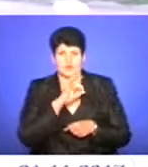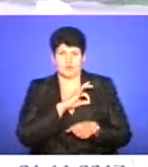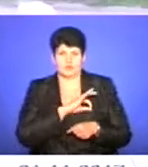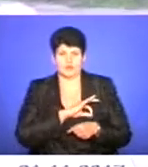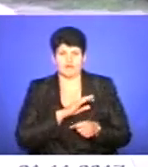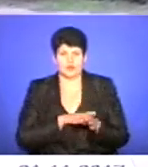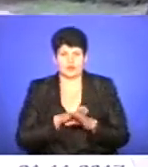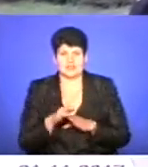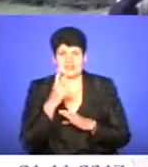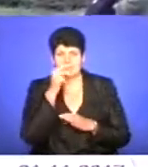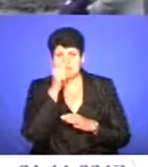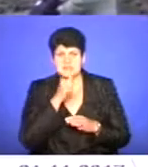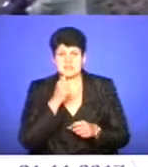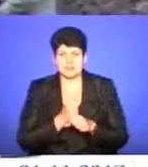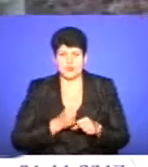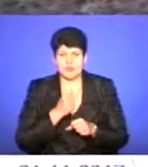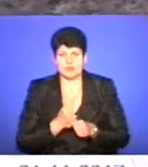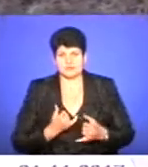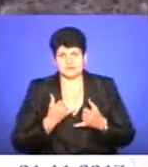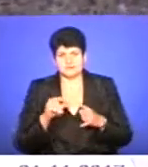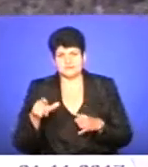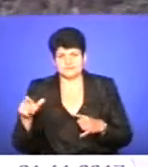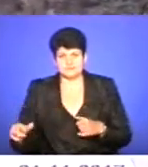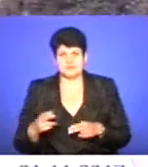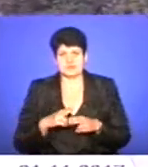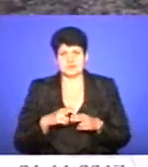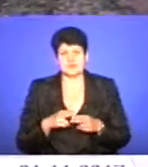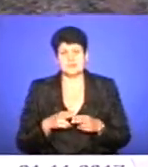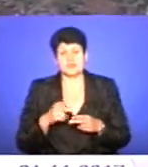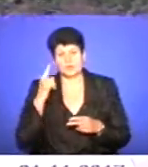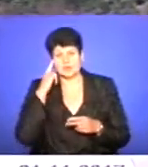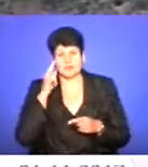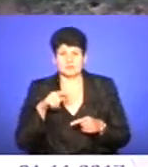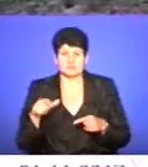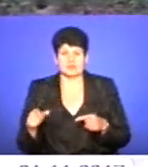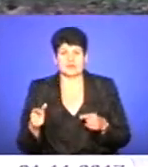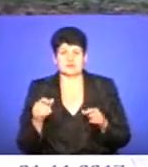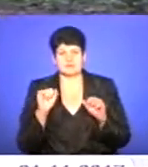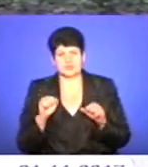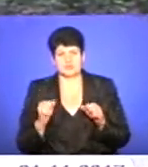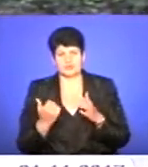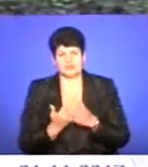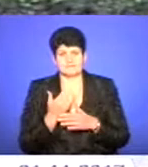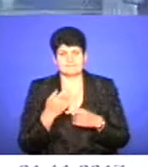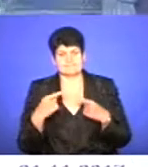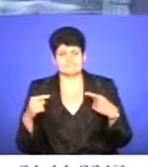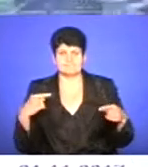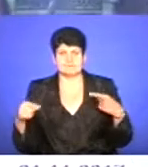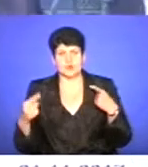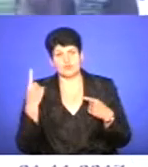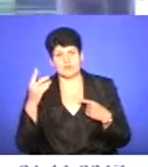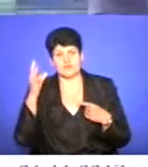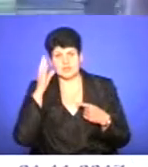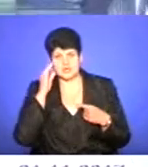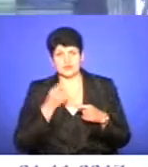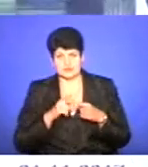– 2 місяці. Оплата піде на погашення боргу дитині. Думки тернополян з приводу можливого нововведення розділилися. Одні вважають,